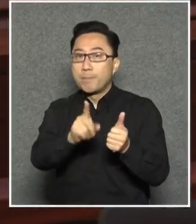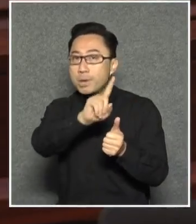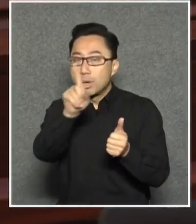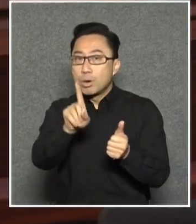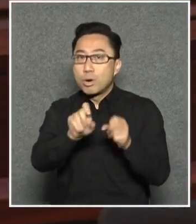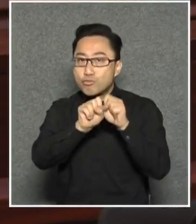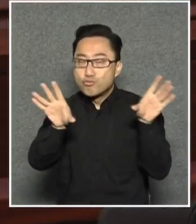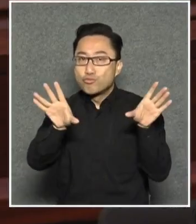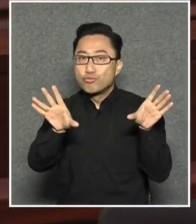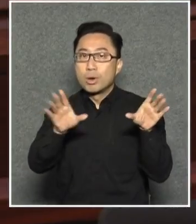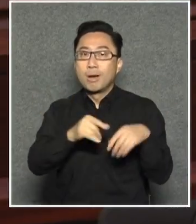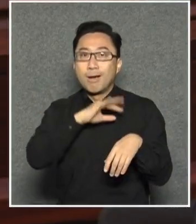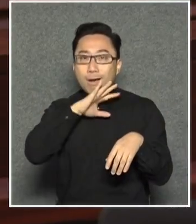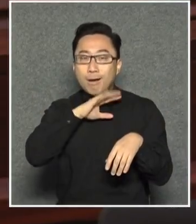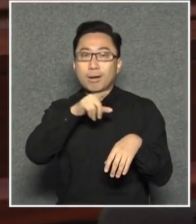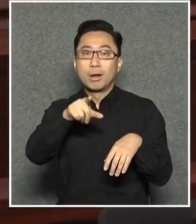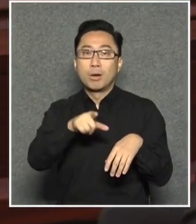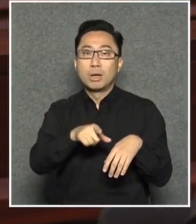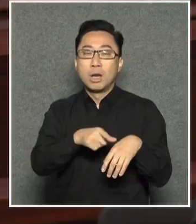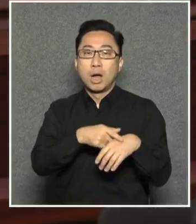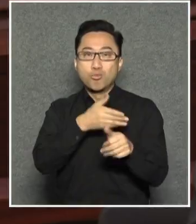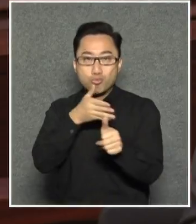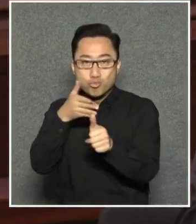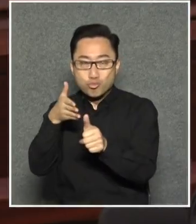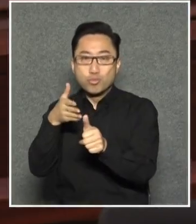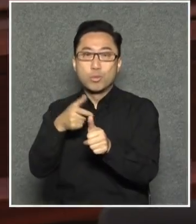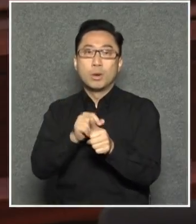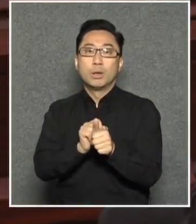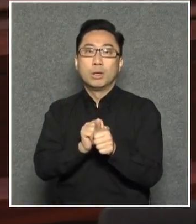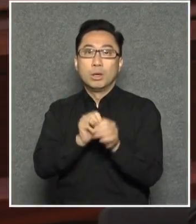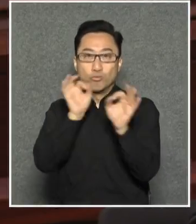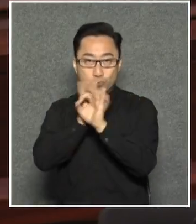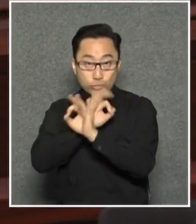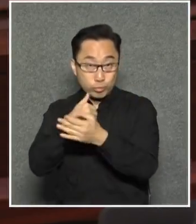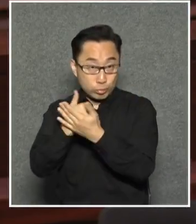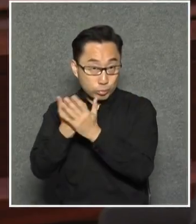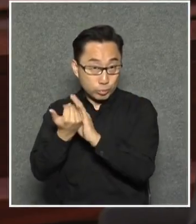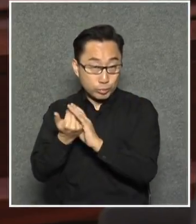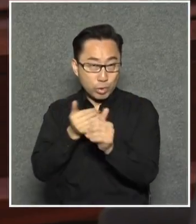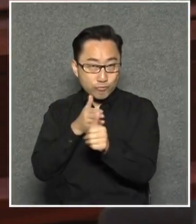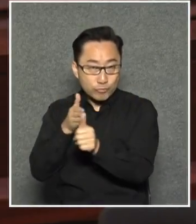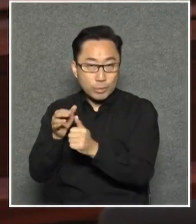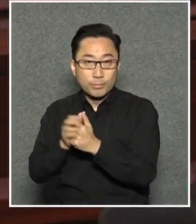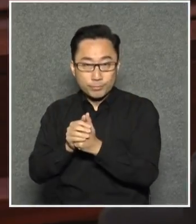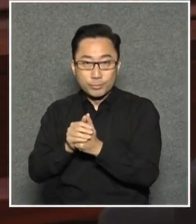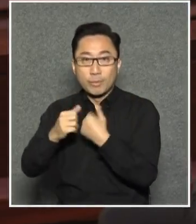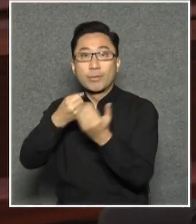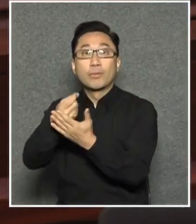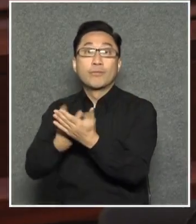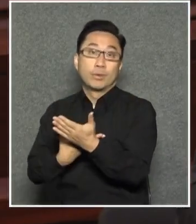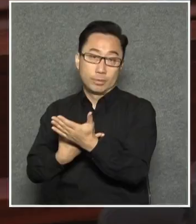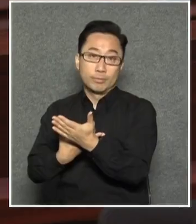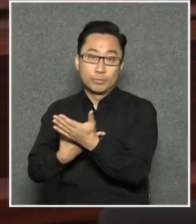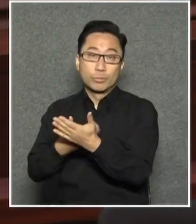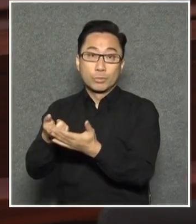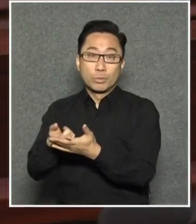是誤導性的言論，但關鍵程度影響到選舉結果的話呢，是觸犯了選舉舞弊及非法行為條例呢，是廉政公